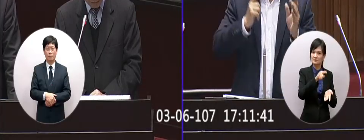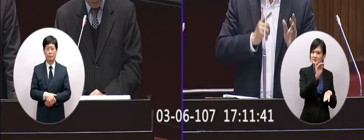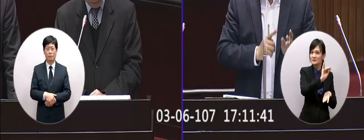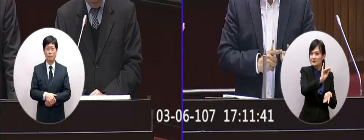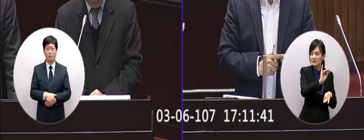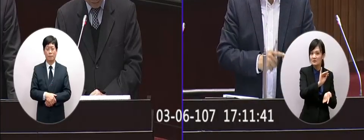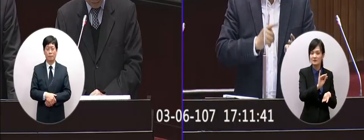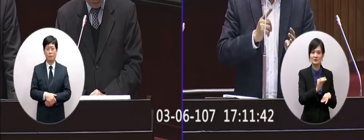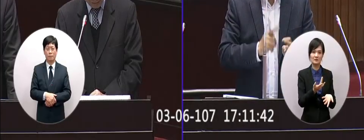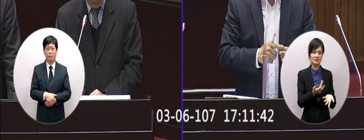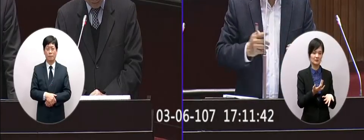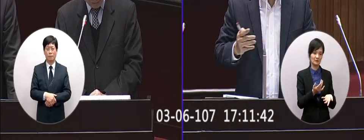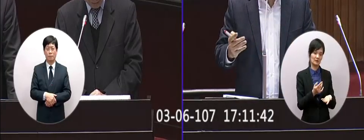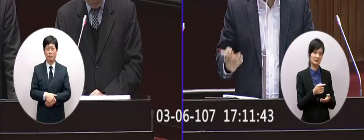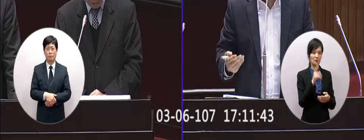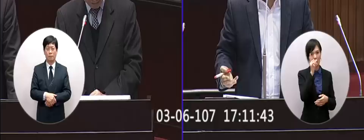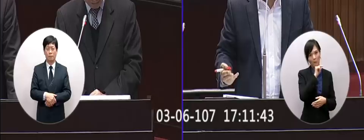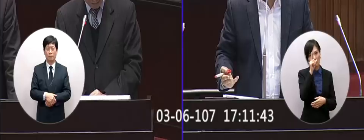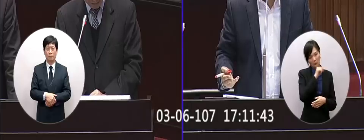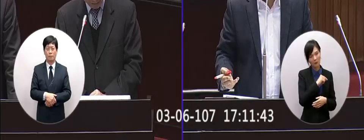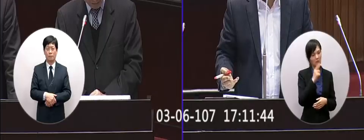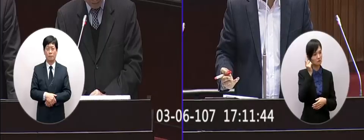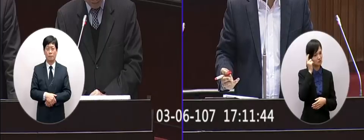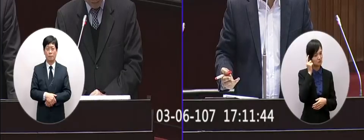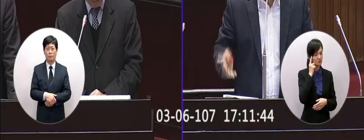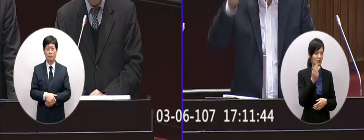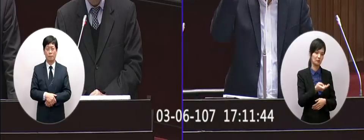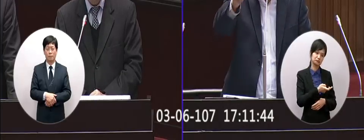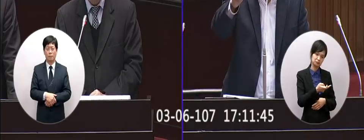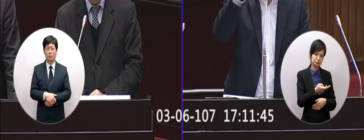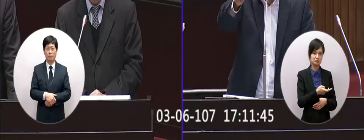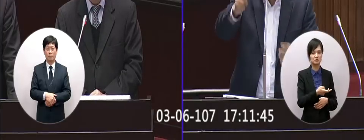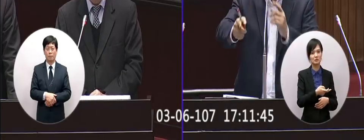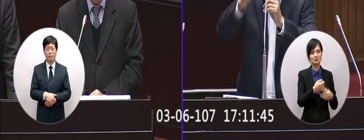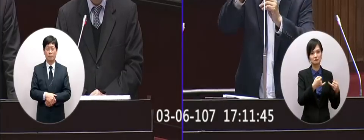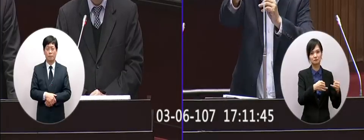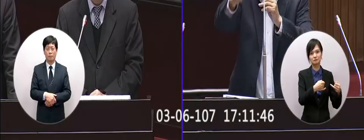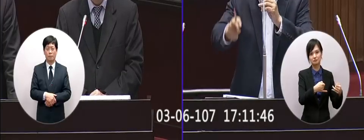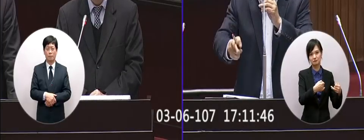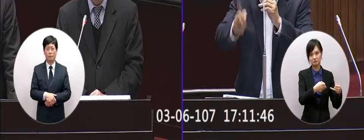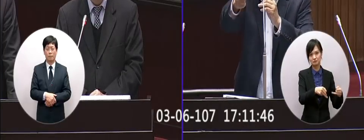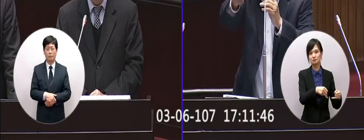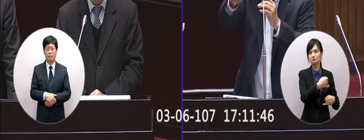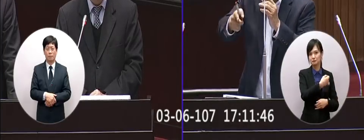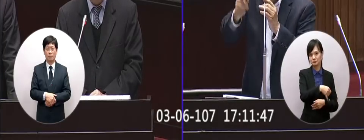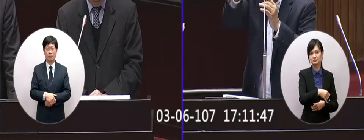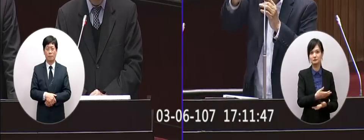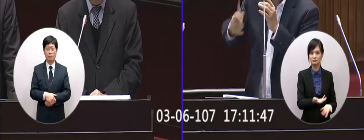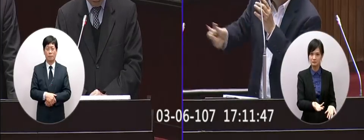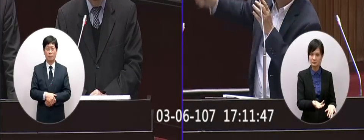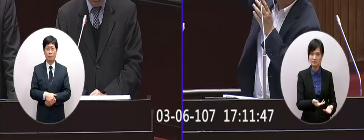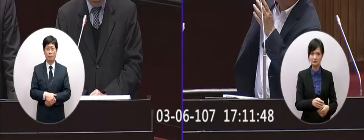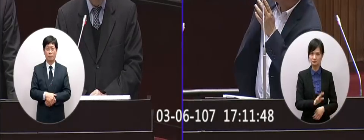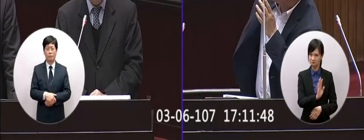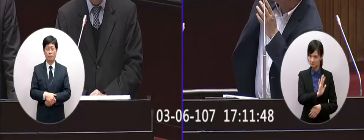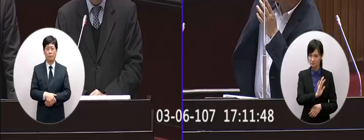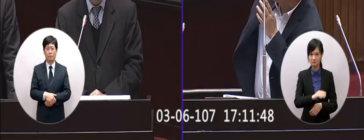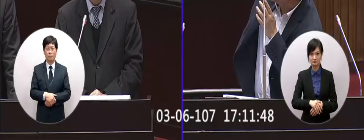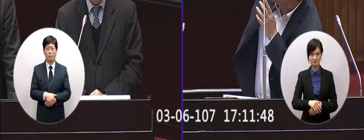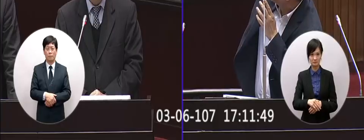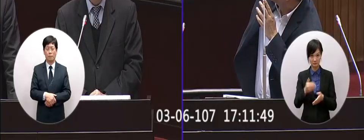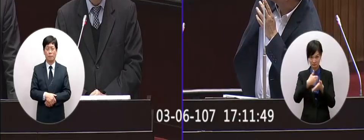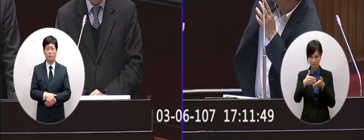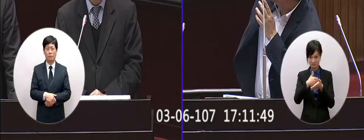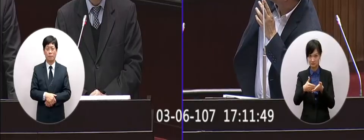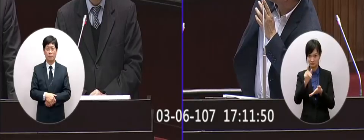是财务效益不足啦、啊。我创一张图，七十二年，我伫台大读书，还未毕业的图，你看，这